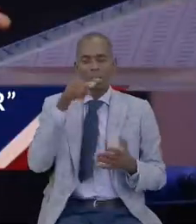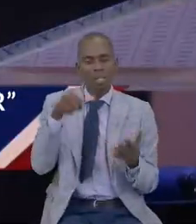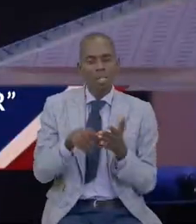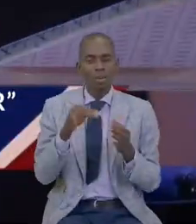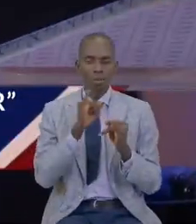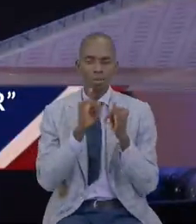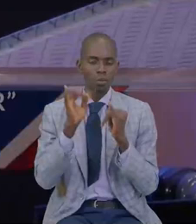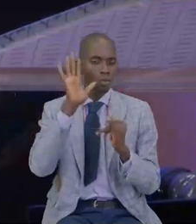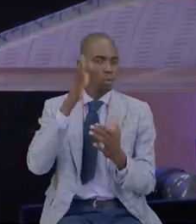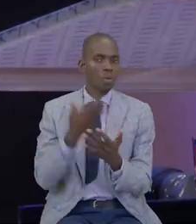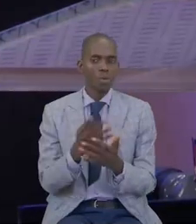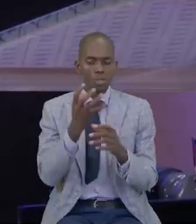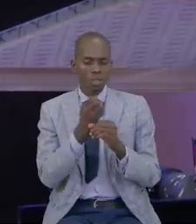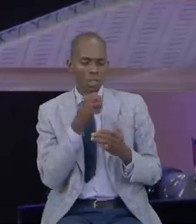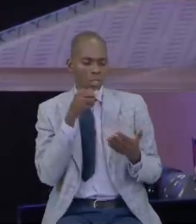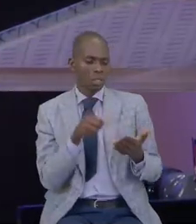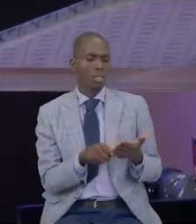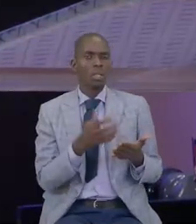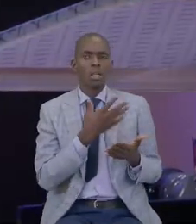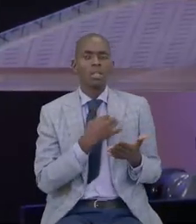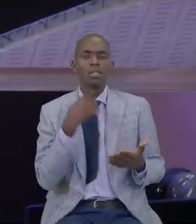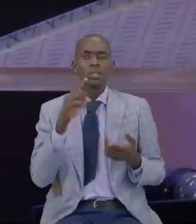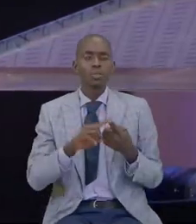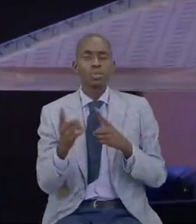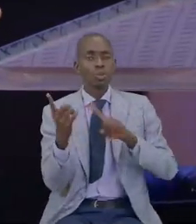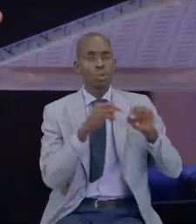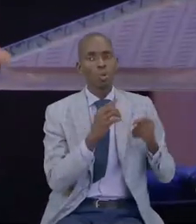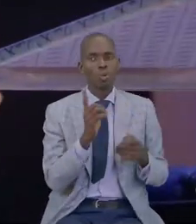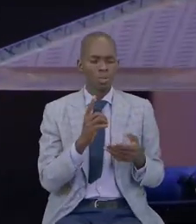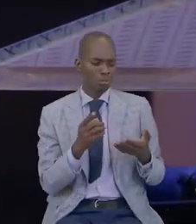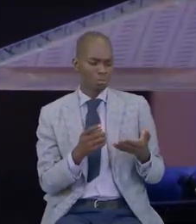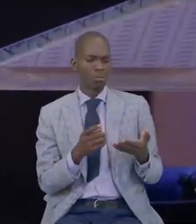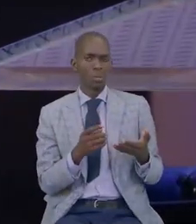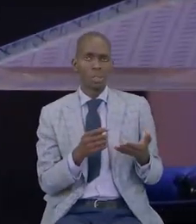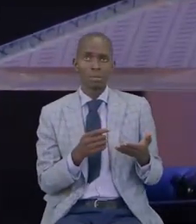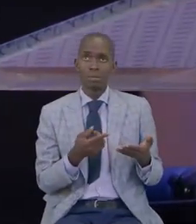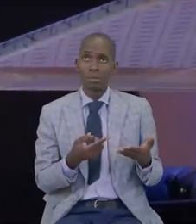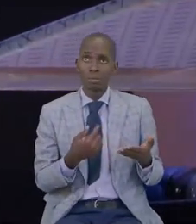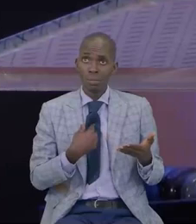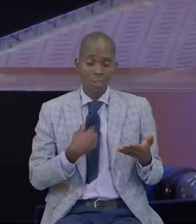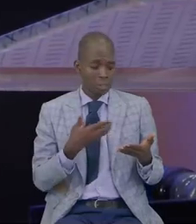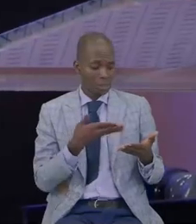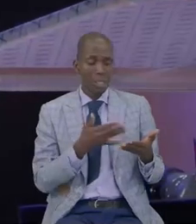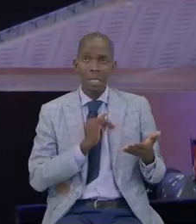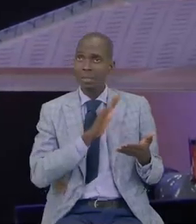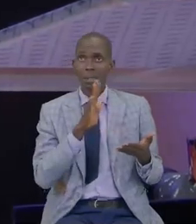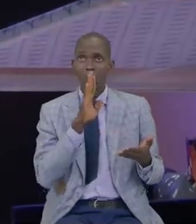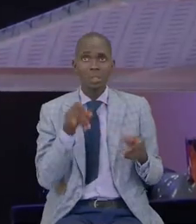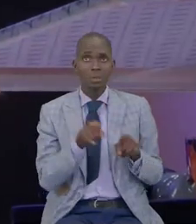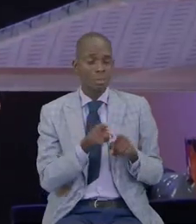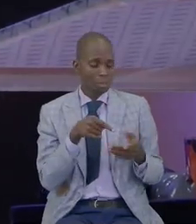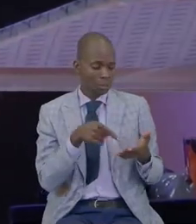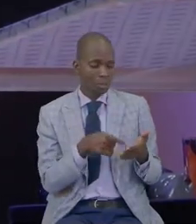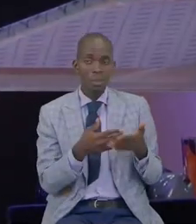auras les lettres, et on te dira, là où tu dois te montrer, tu ne diras pas, c'est quel type de lieu ça? Je n'ai jamais été, mais